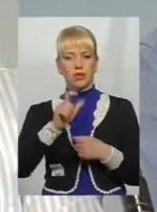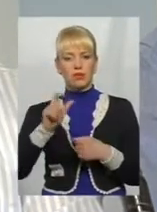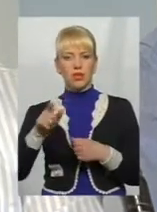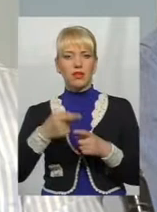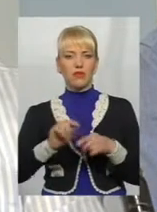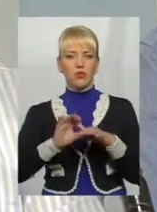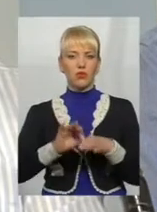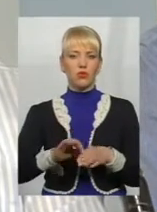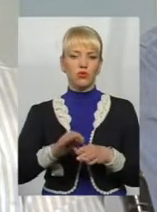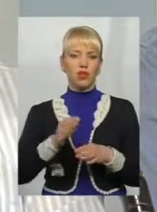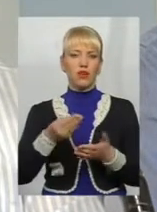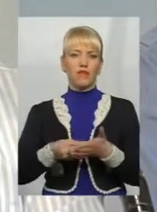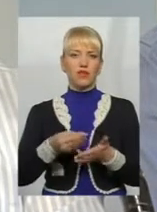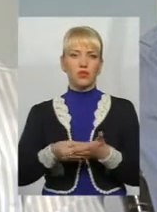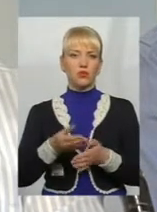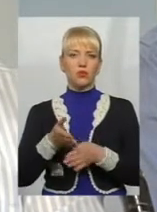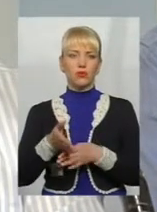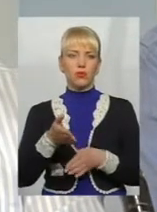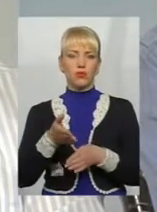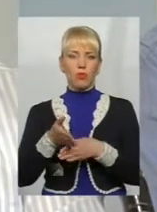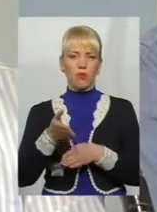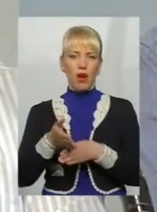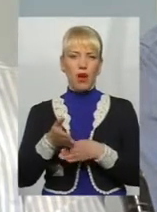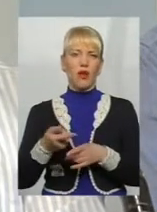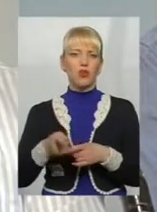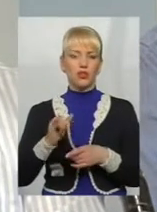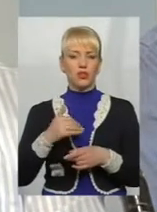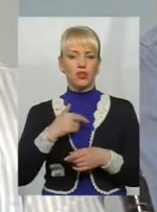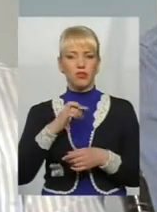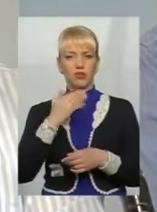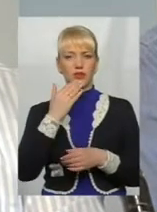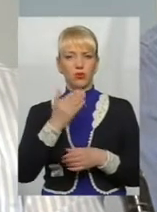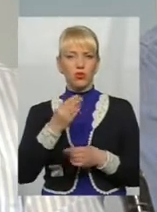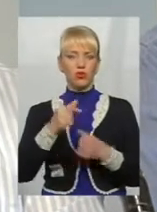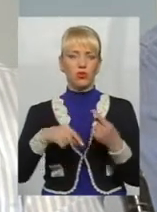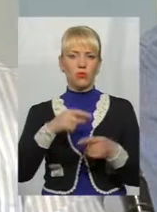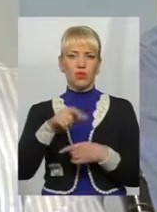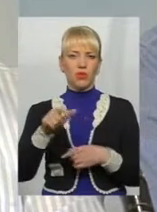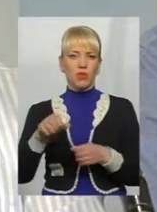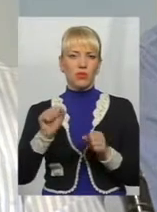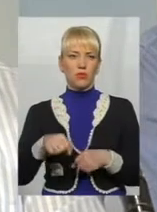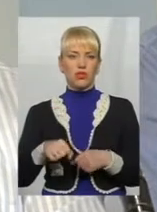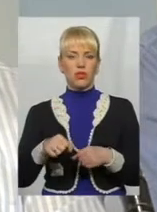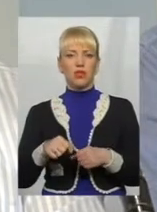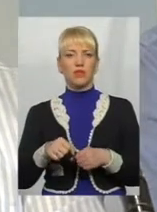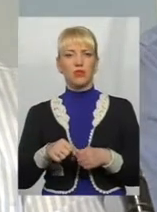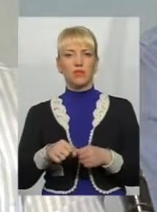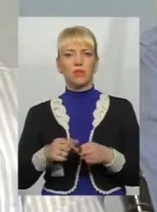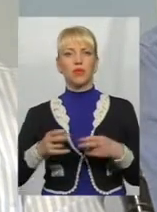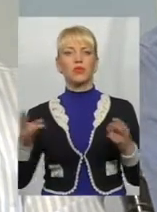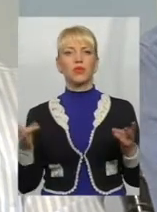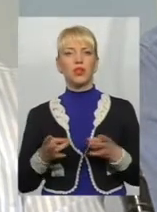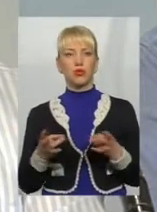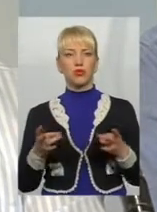фінансують, допомагають. І хотів би звернутися до бізнесменів, що, можливо, ну, нарешті вже потрібно, скажімо